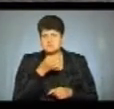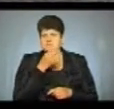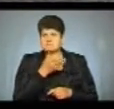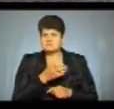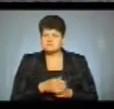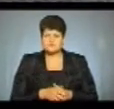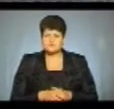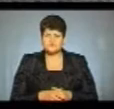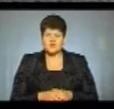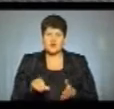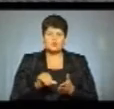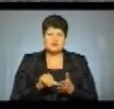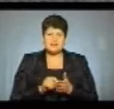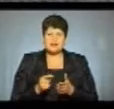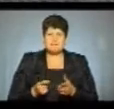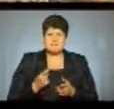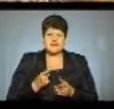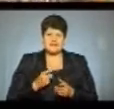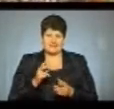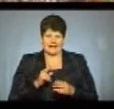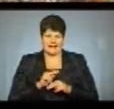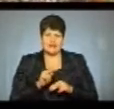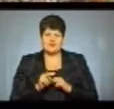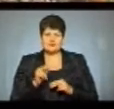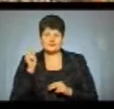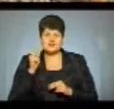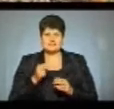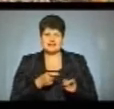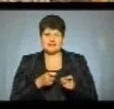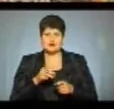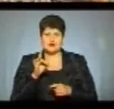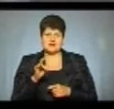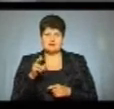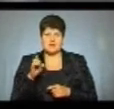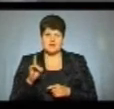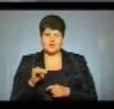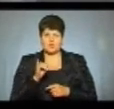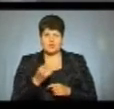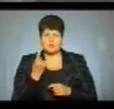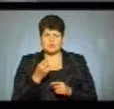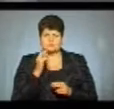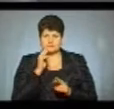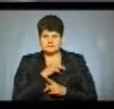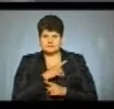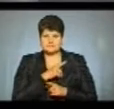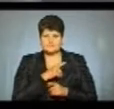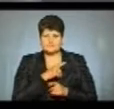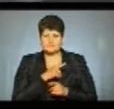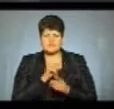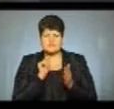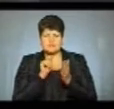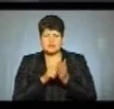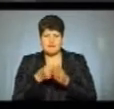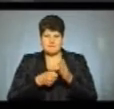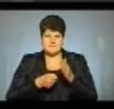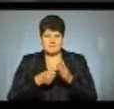сподобався. Учасницю майстер-класу Вікторію Маслюк вчив стріляти Руслан Бригадир. У неї один промах. Запхати там, типу, такий магазин,